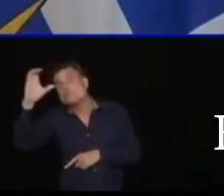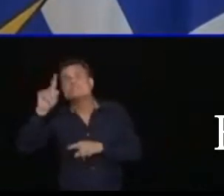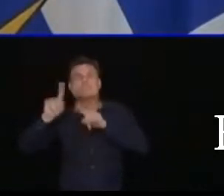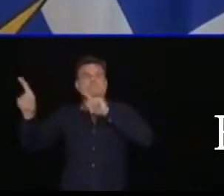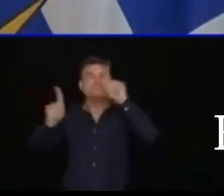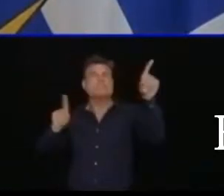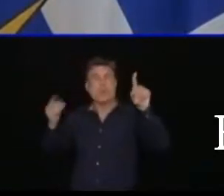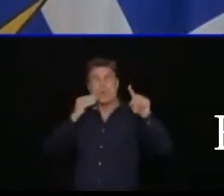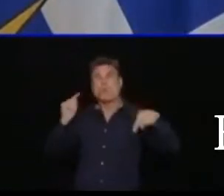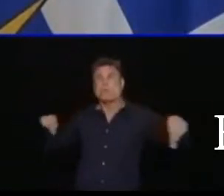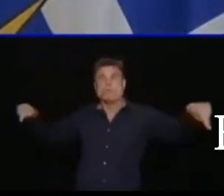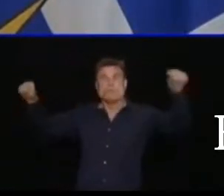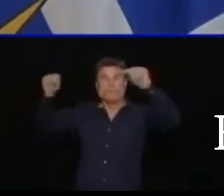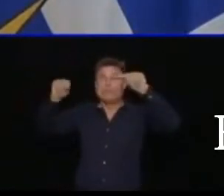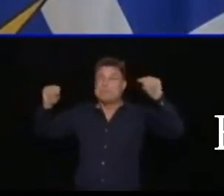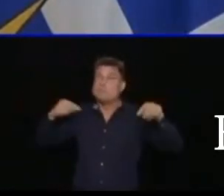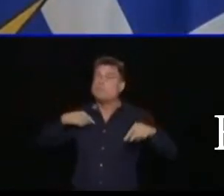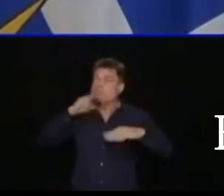们